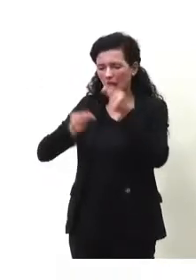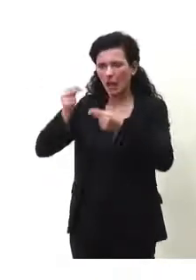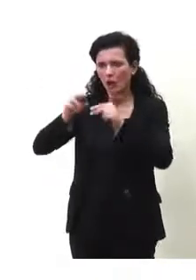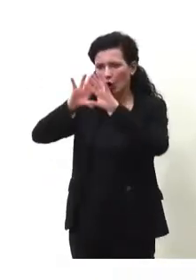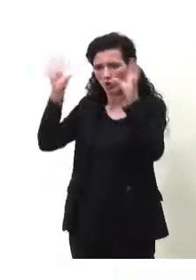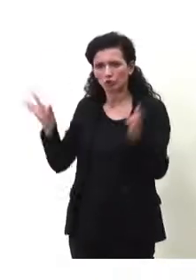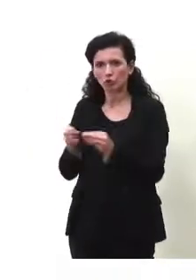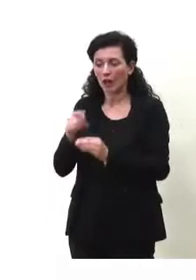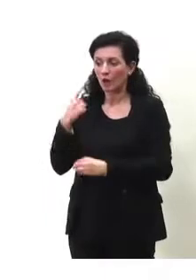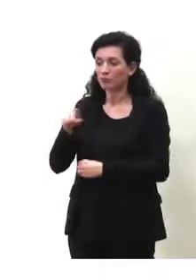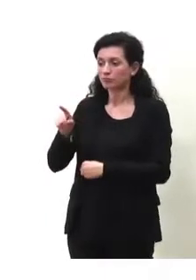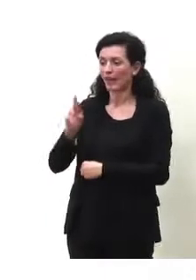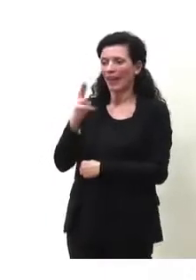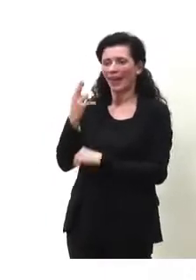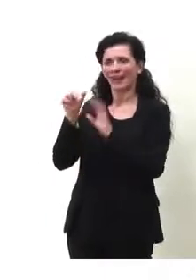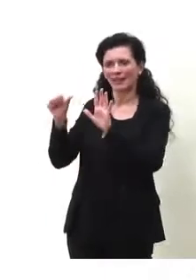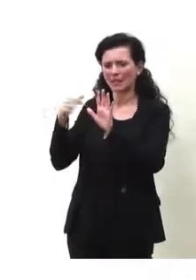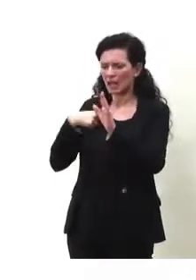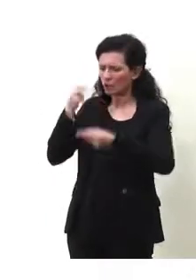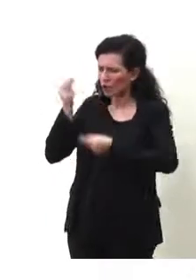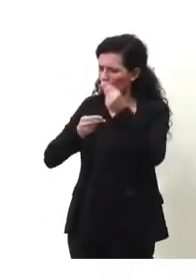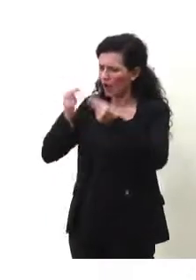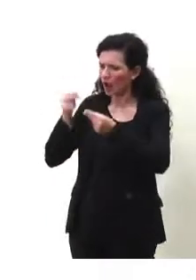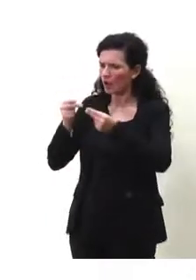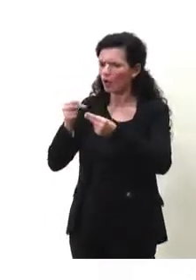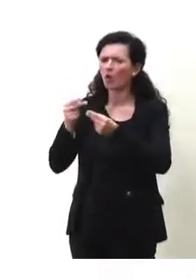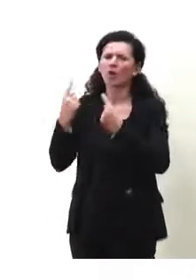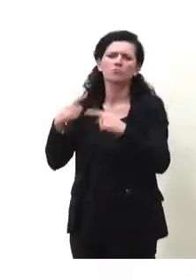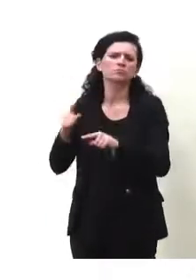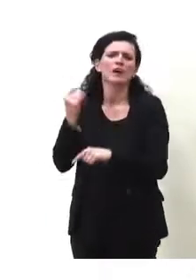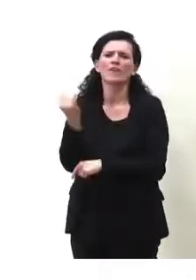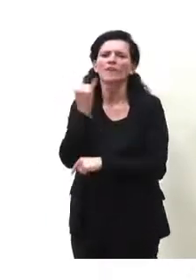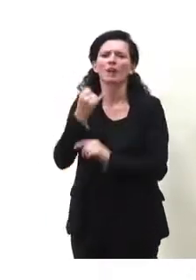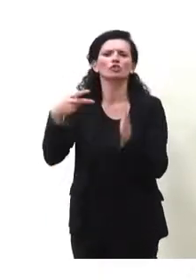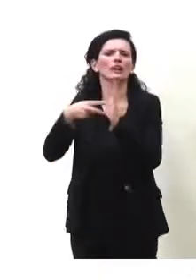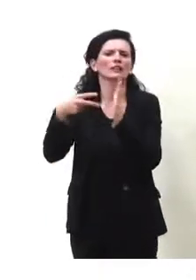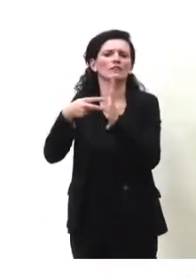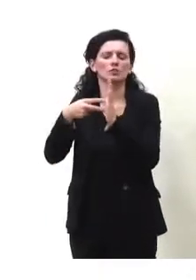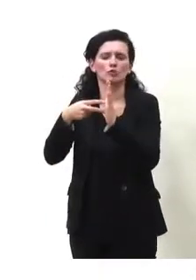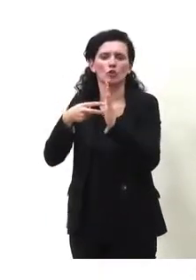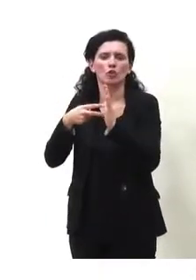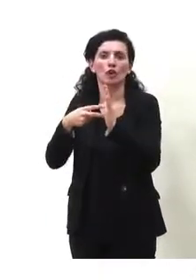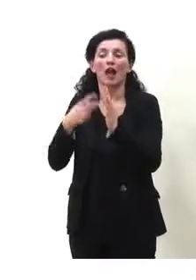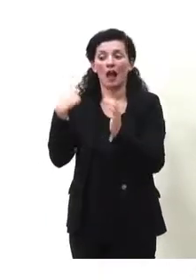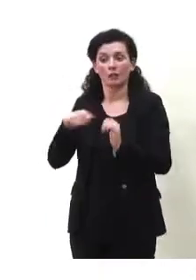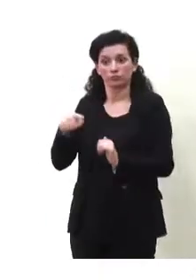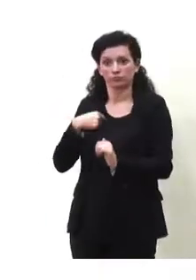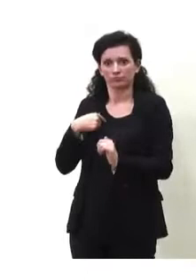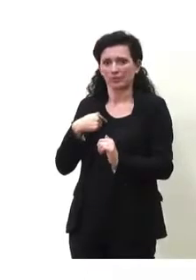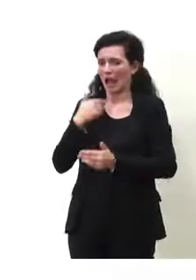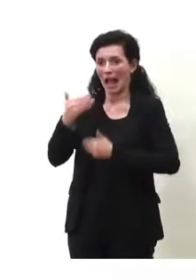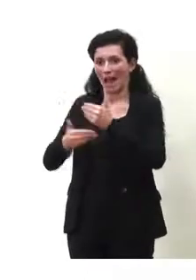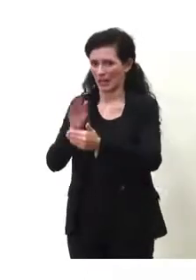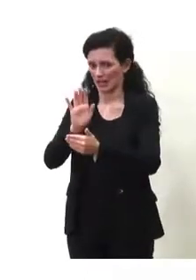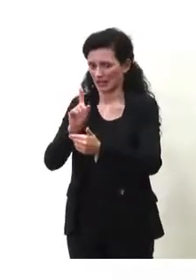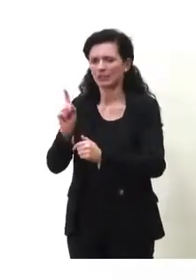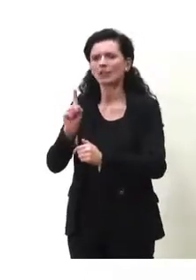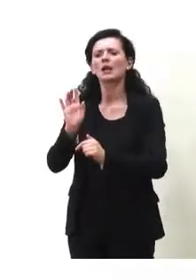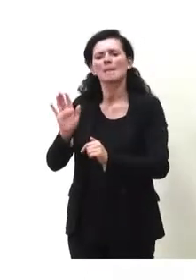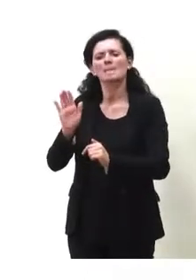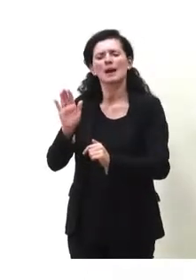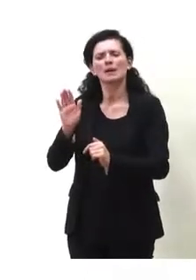posso calcolare semplicemente come una semplice divisione. Allora, non vado avanti, ma